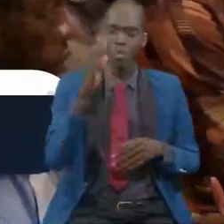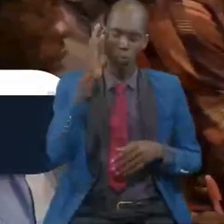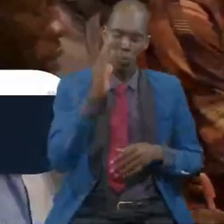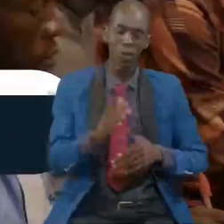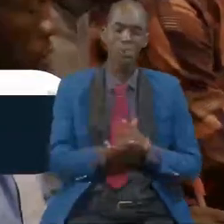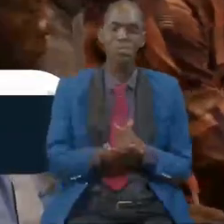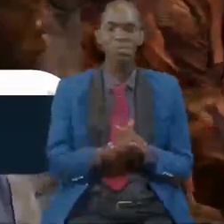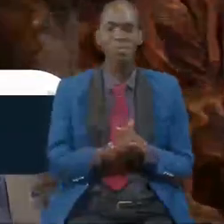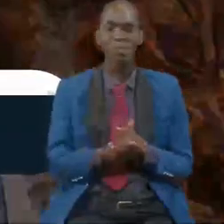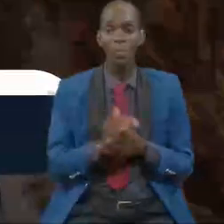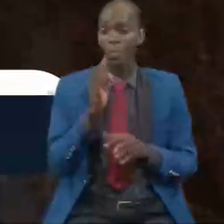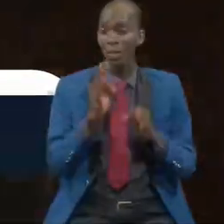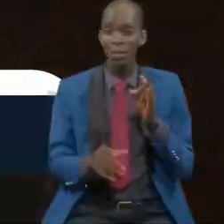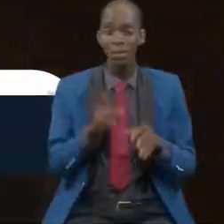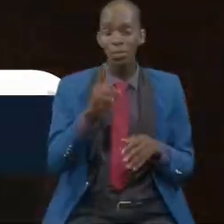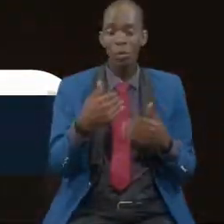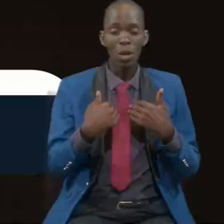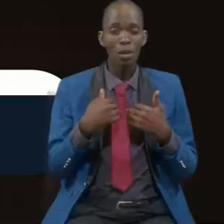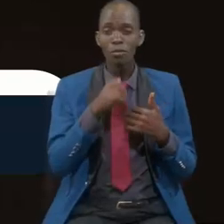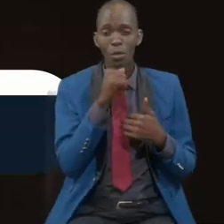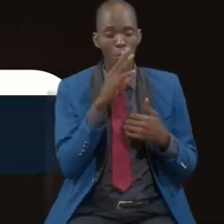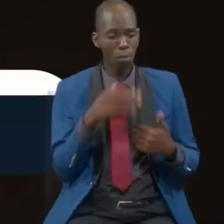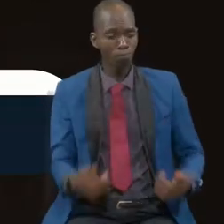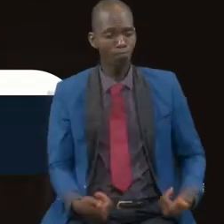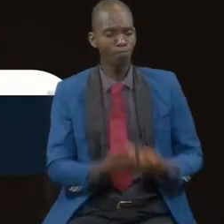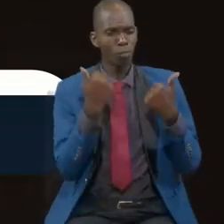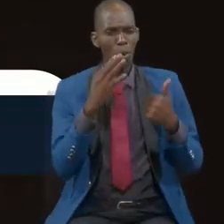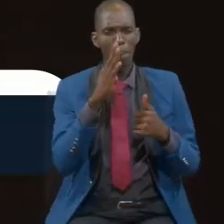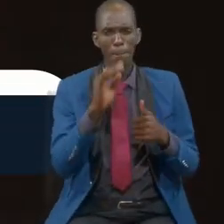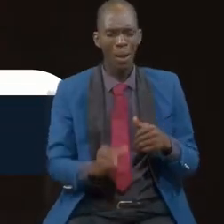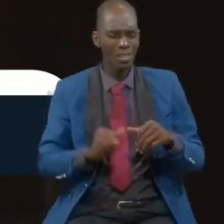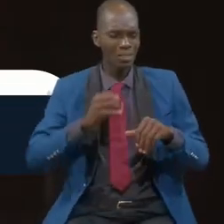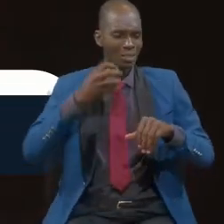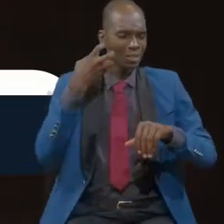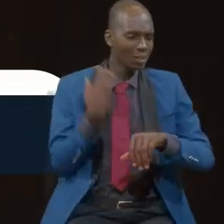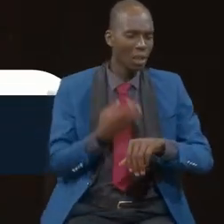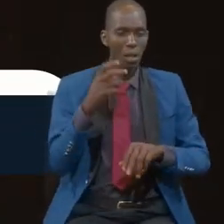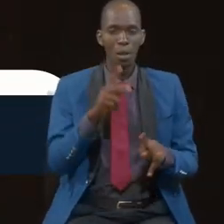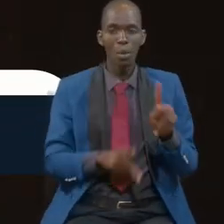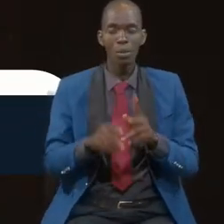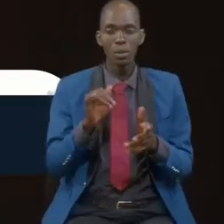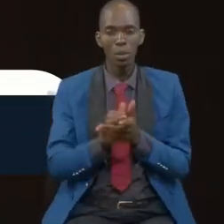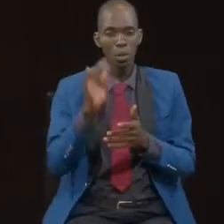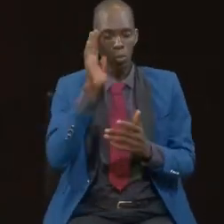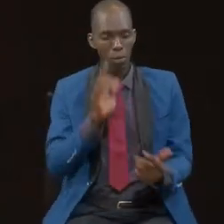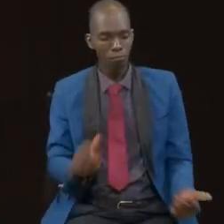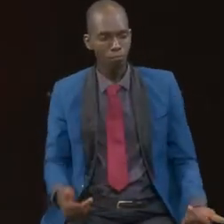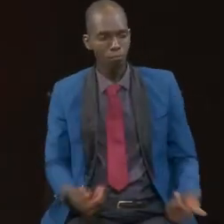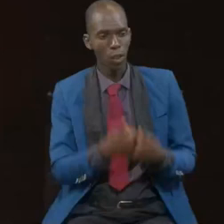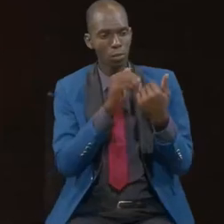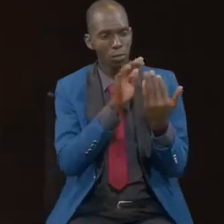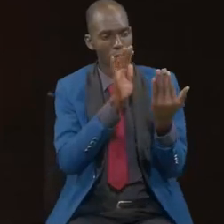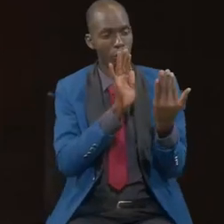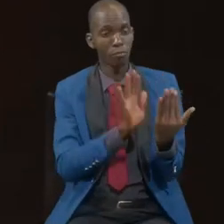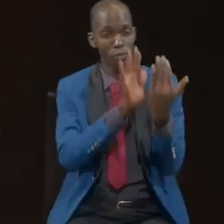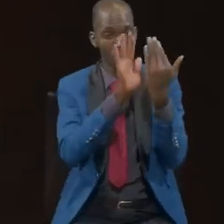vous ferez face aux temps difficiles. Si vous n'êtes pas confronté par les gens difficiles, des gens qui vous défient face